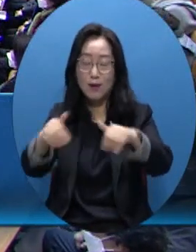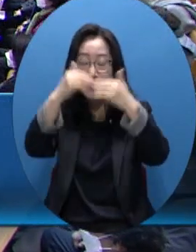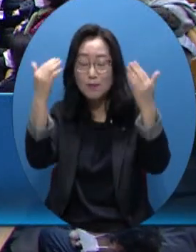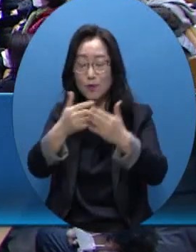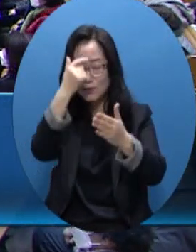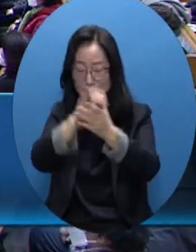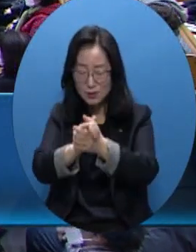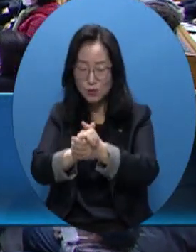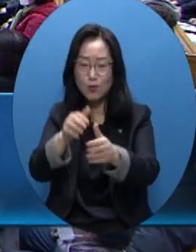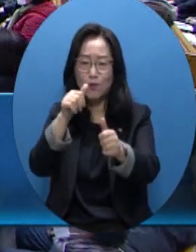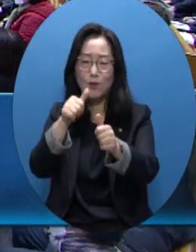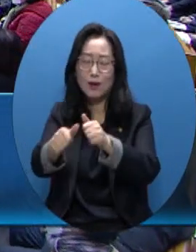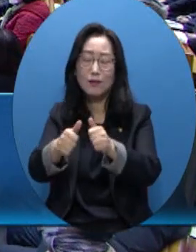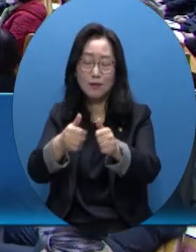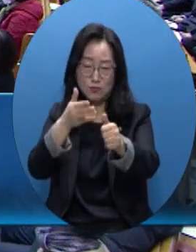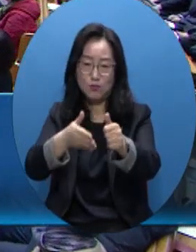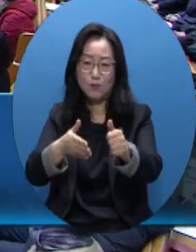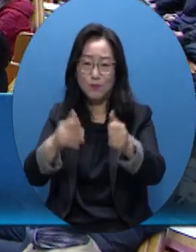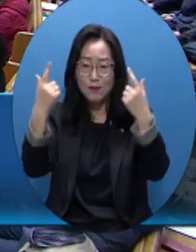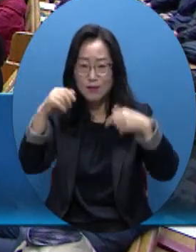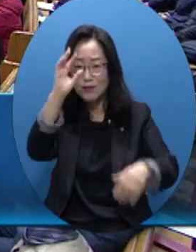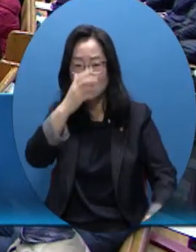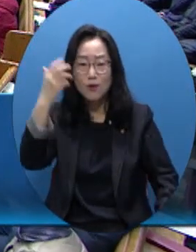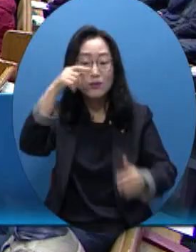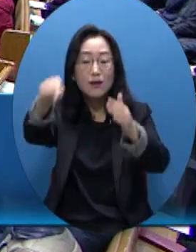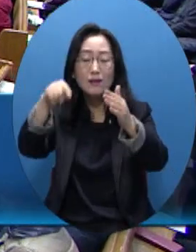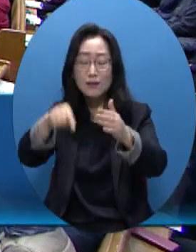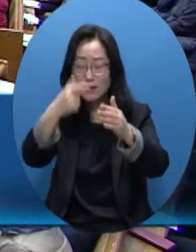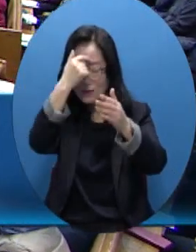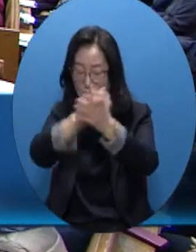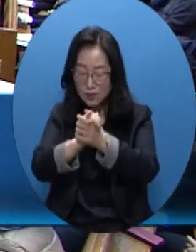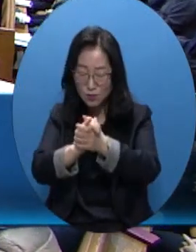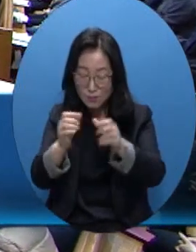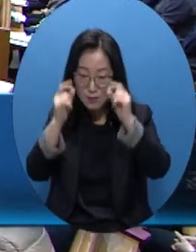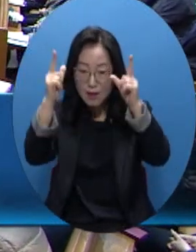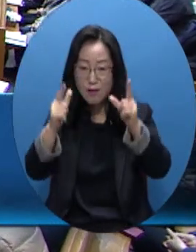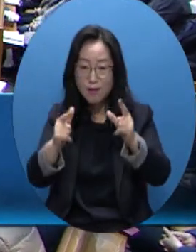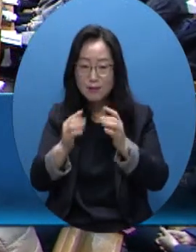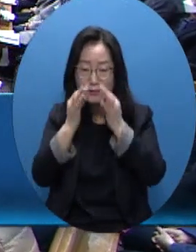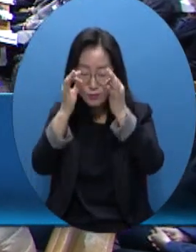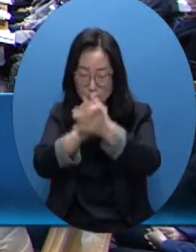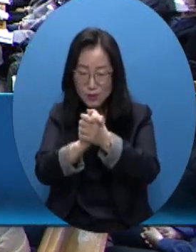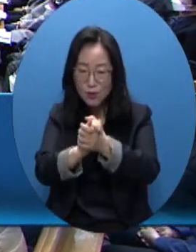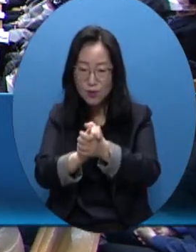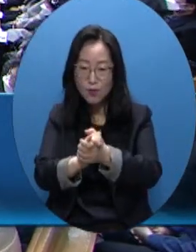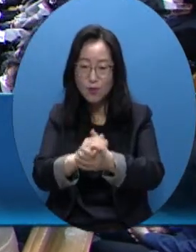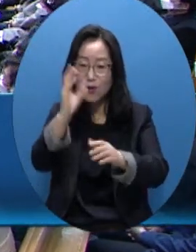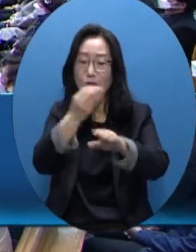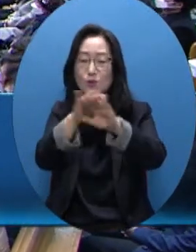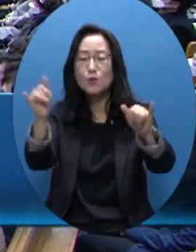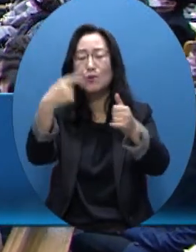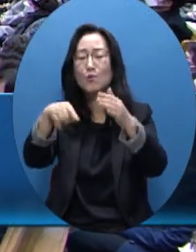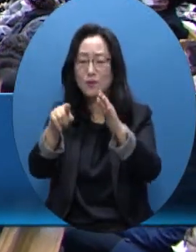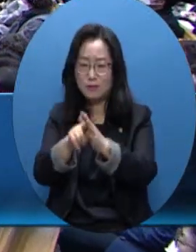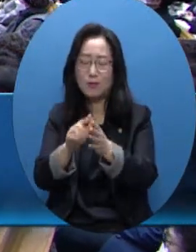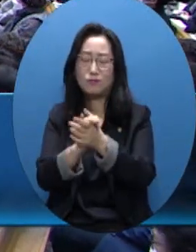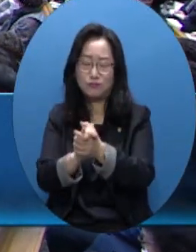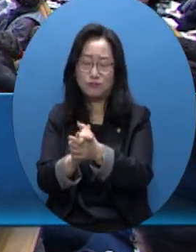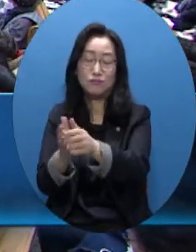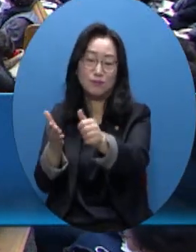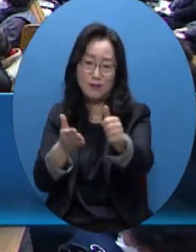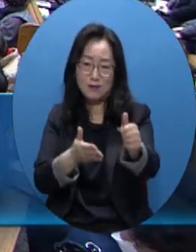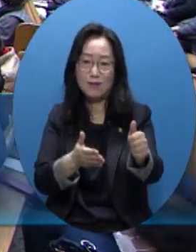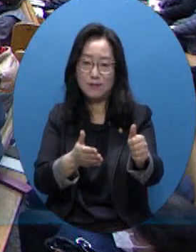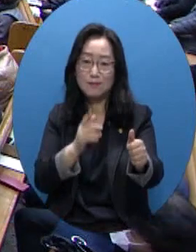간구를 하되 항상 승리하는 기도하고 이를 위하여 깨어 구하기를 항상 힘쓰며 여러 성도를 위하여 구하라